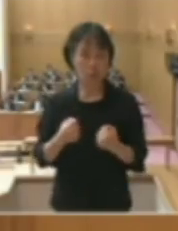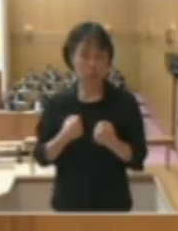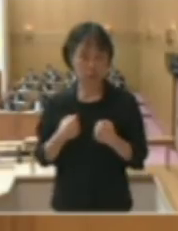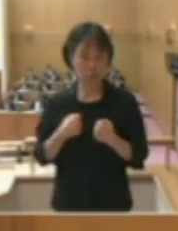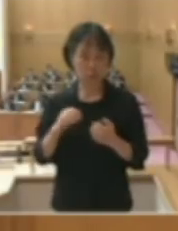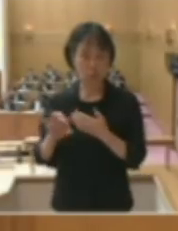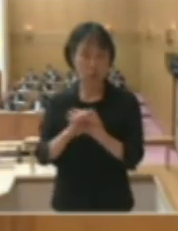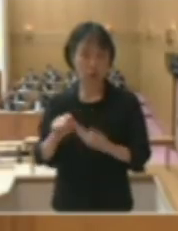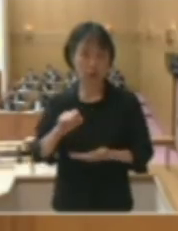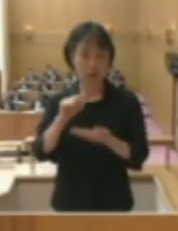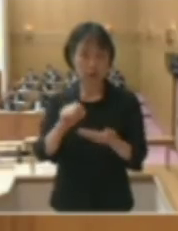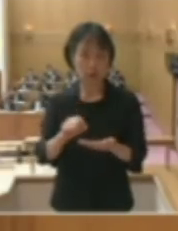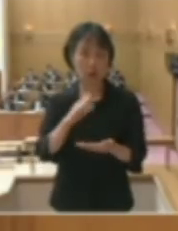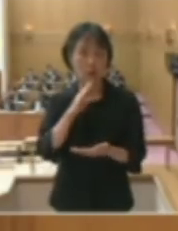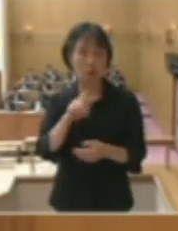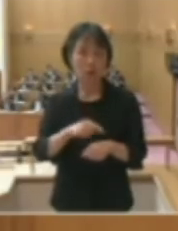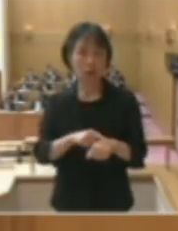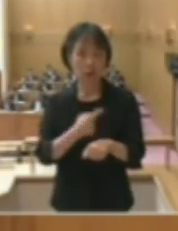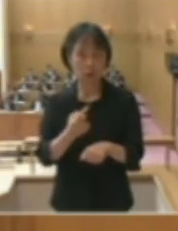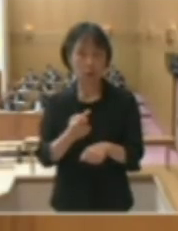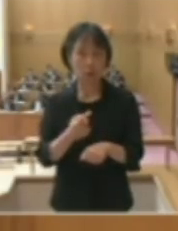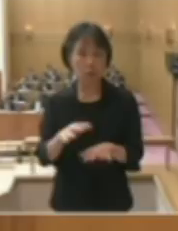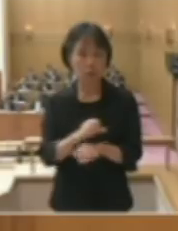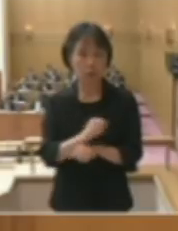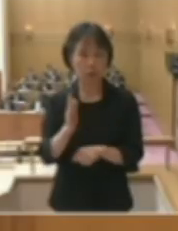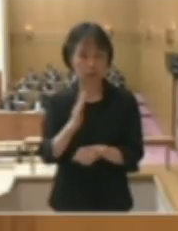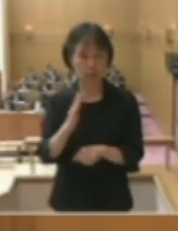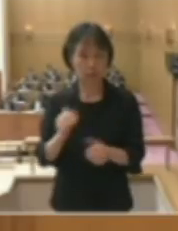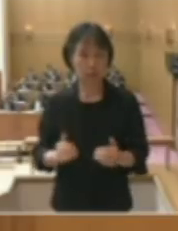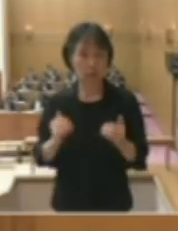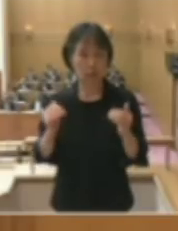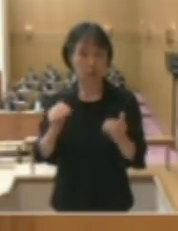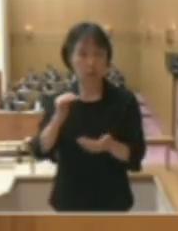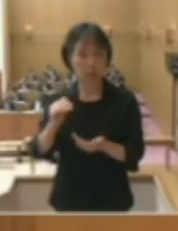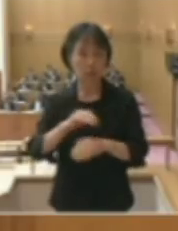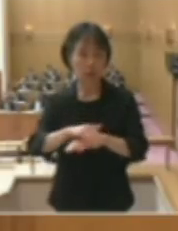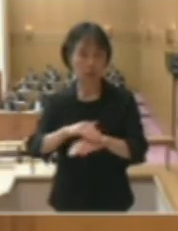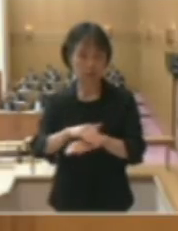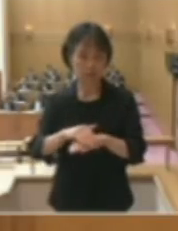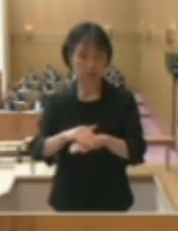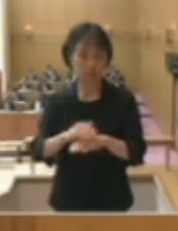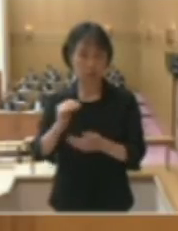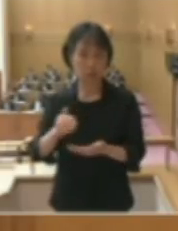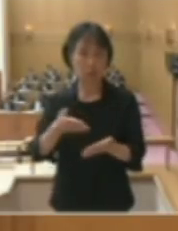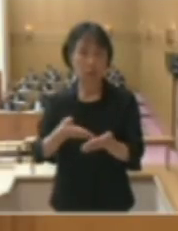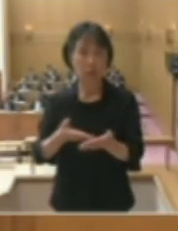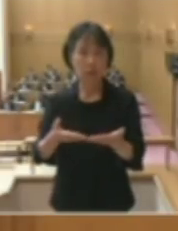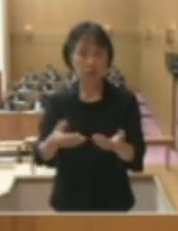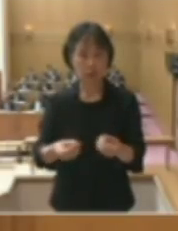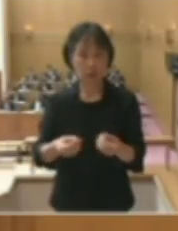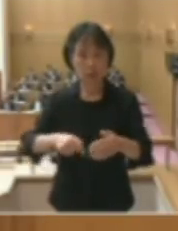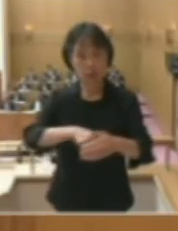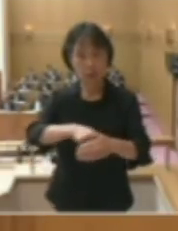失うことなく成長することの大切さを説かれております。その内容とし